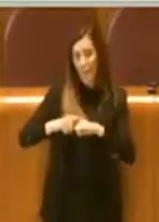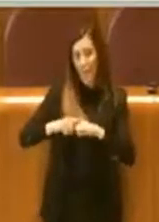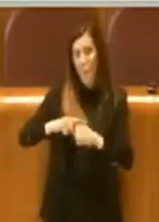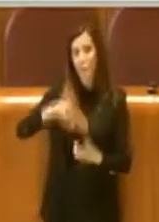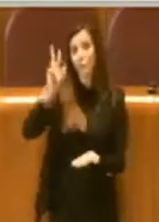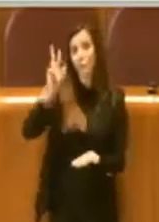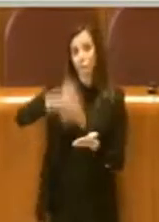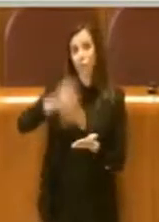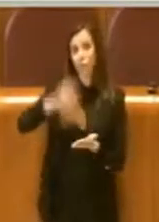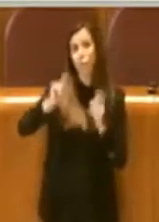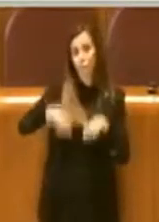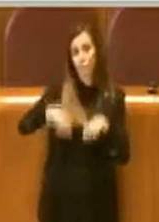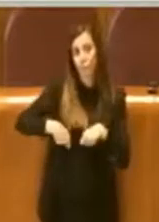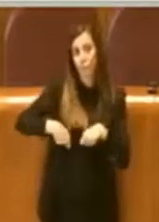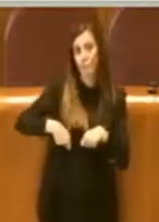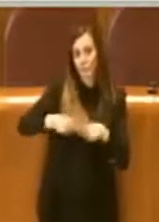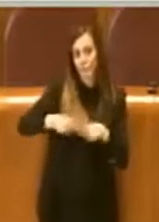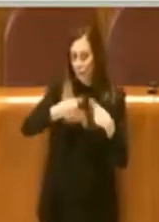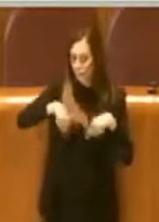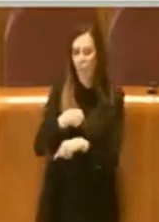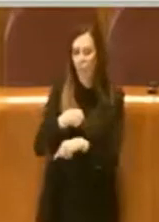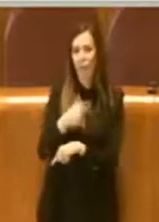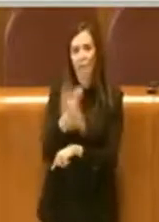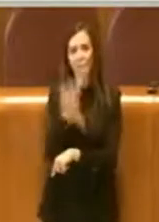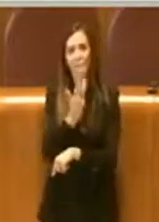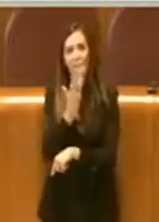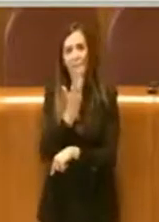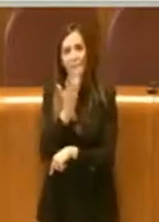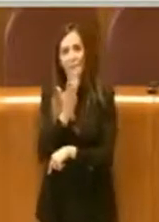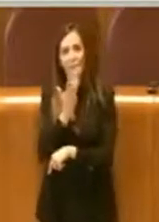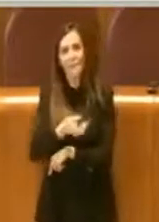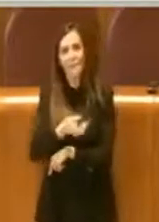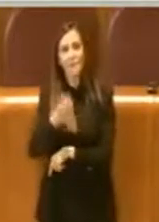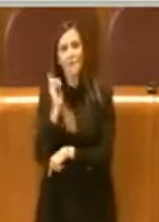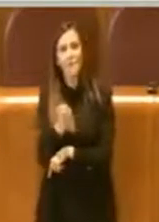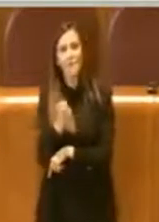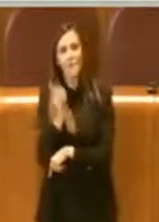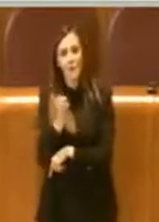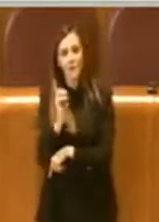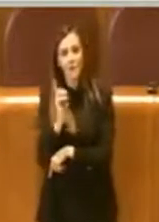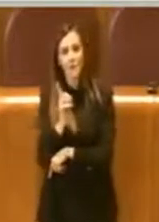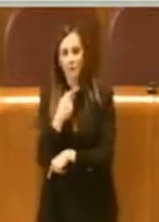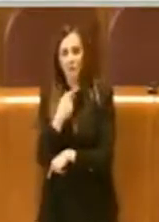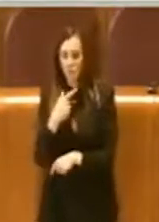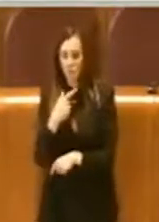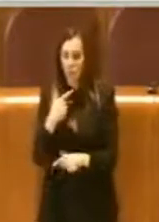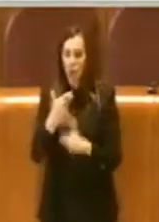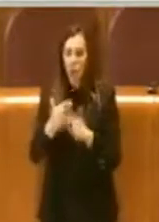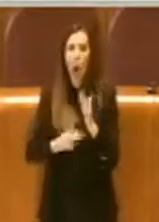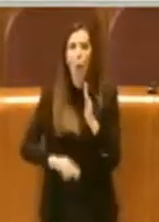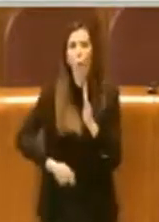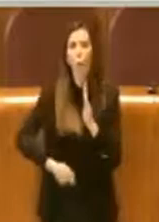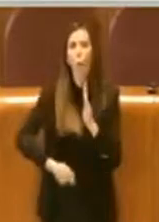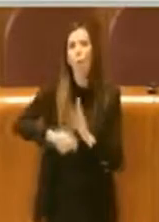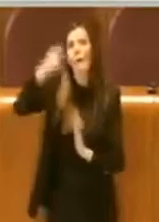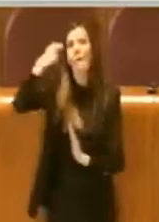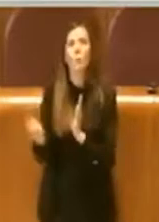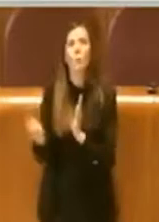amministrazione, quello che vorremmo è veramente intensificare le produzioni